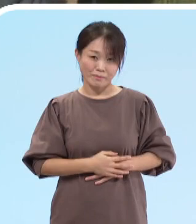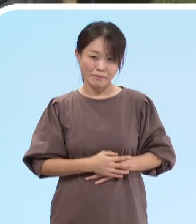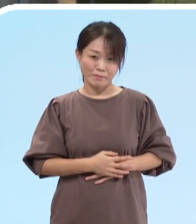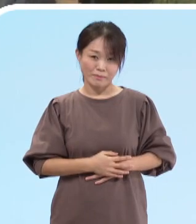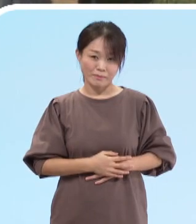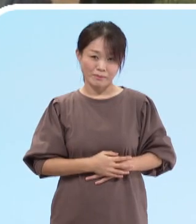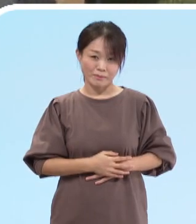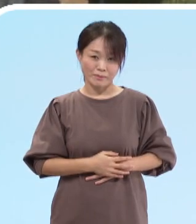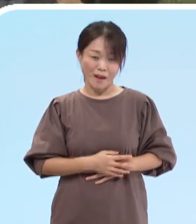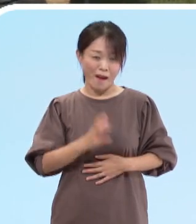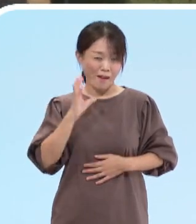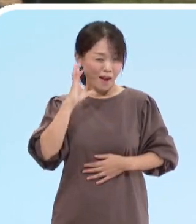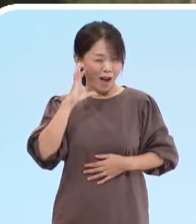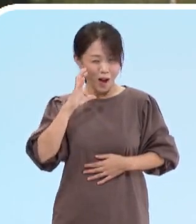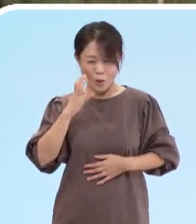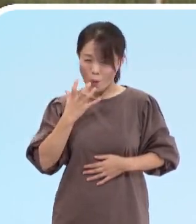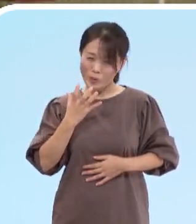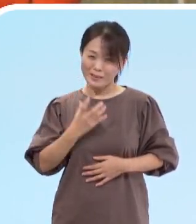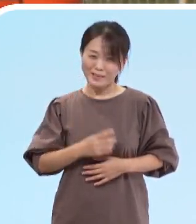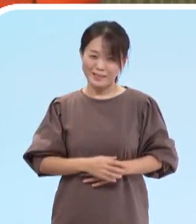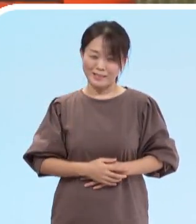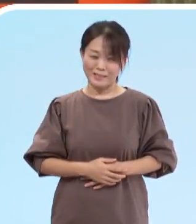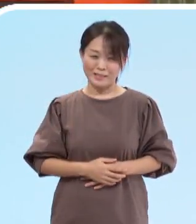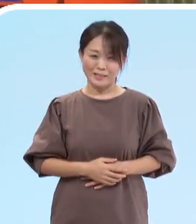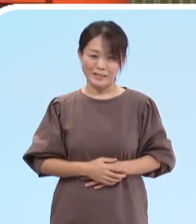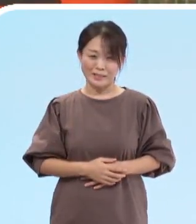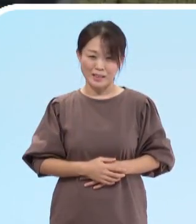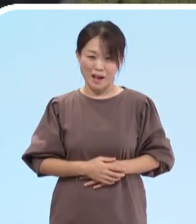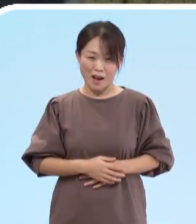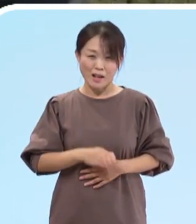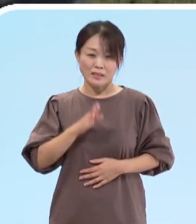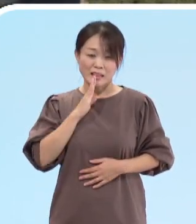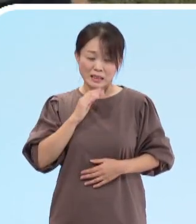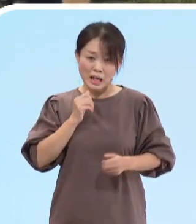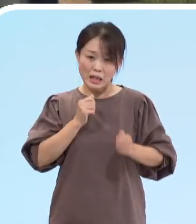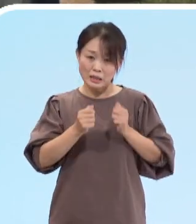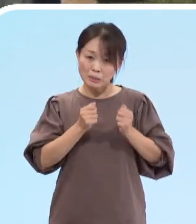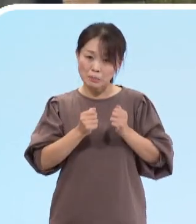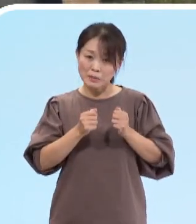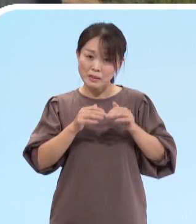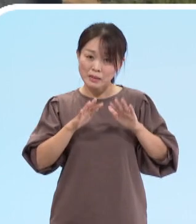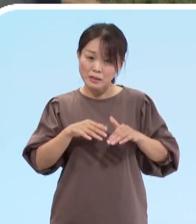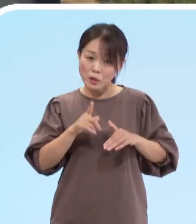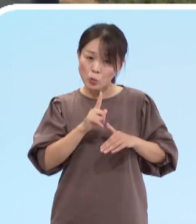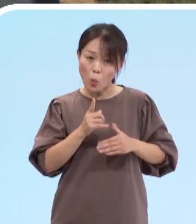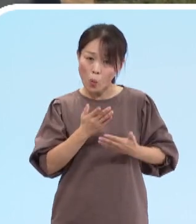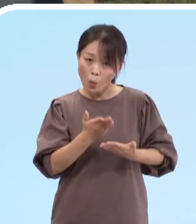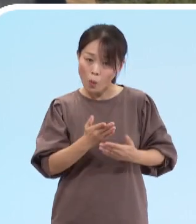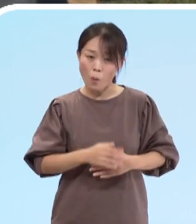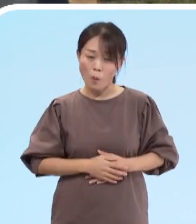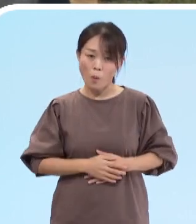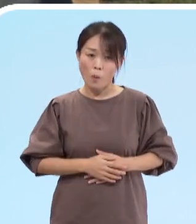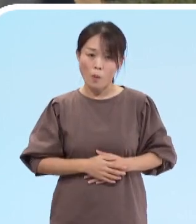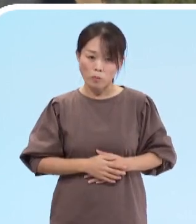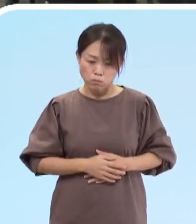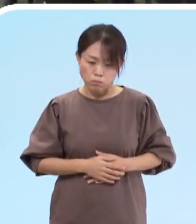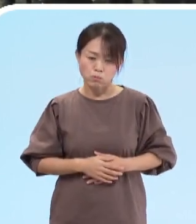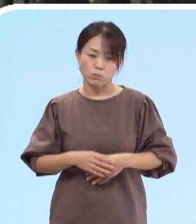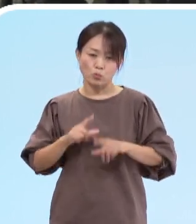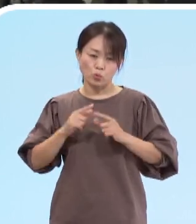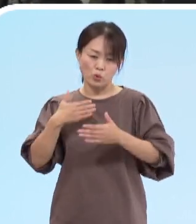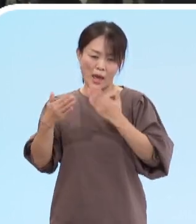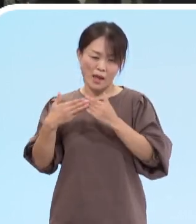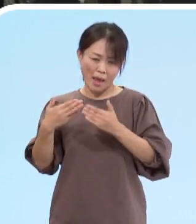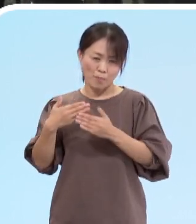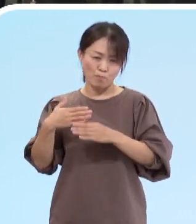やかっこいい。どうですか、実際に ICT を使って 熟練